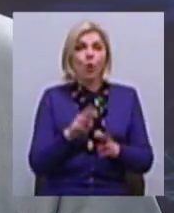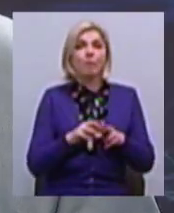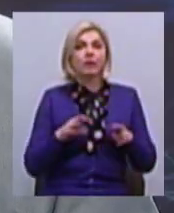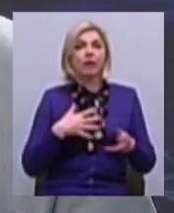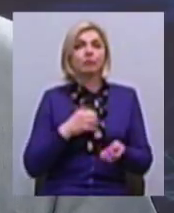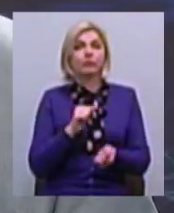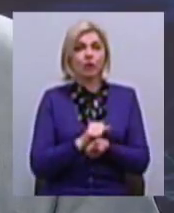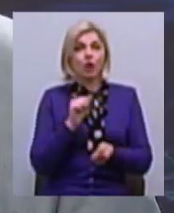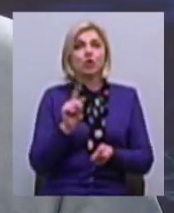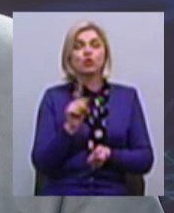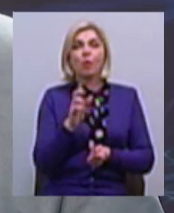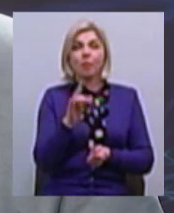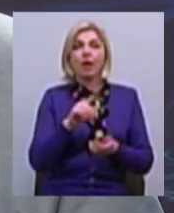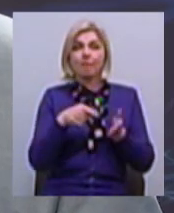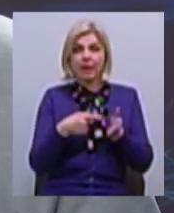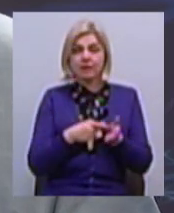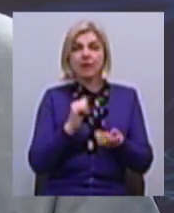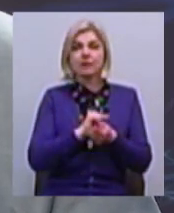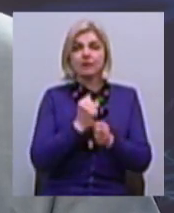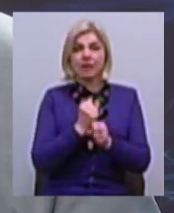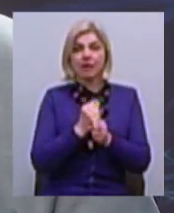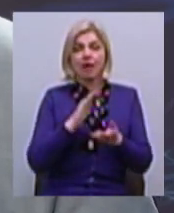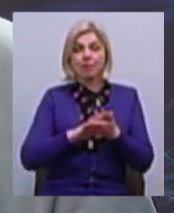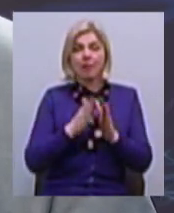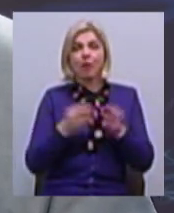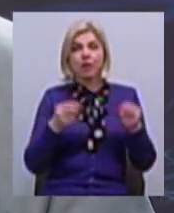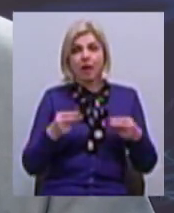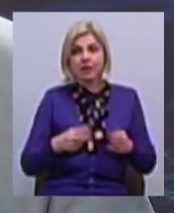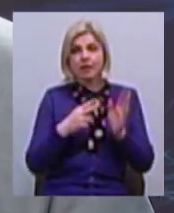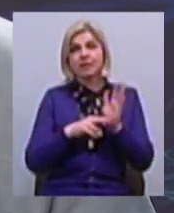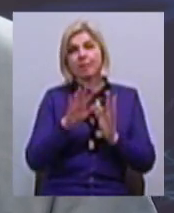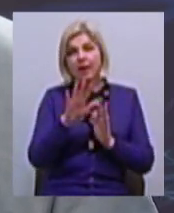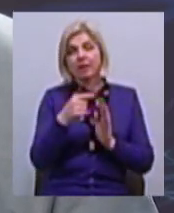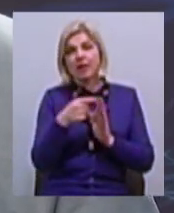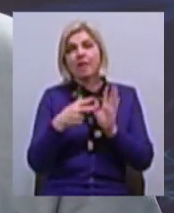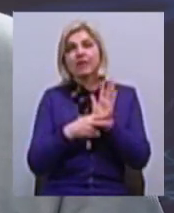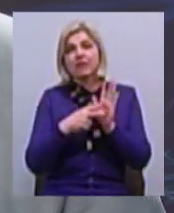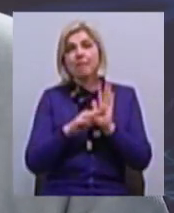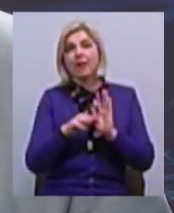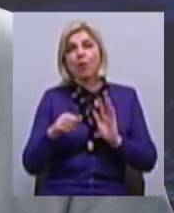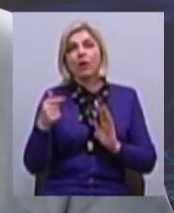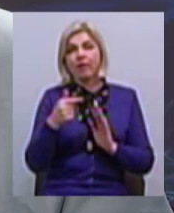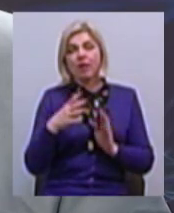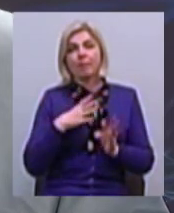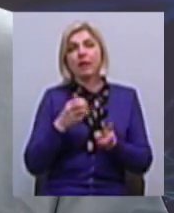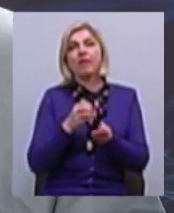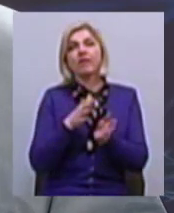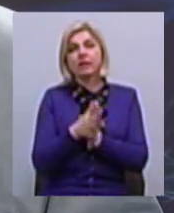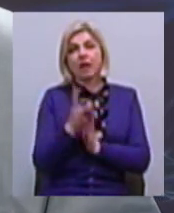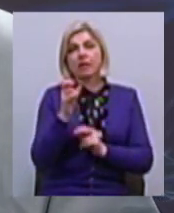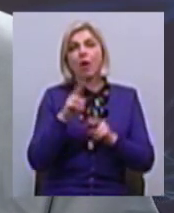місто уклало меморандум, і ці 5% від цієї суми, це там 75-80 мільйонів гривень, були витрачені на